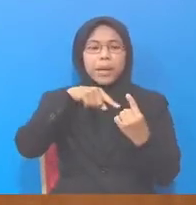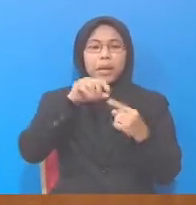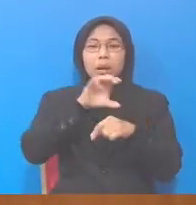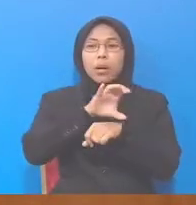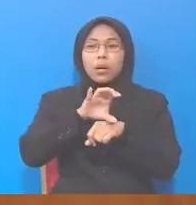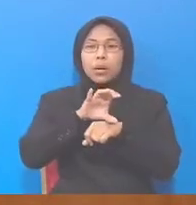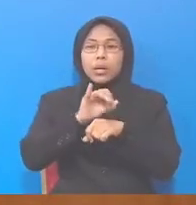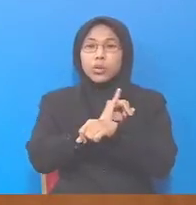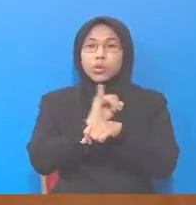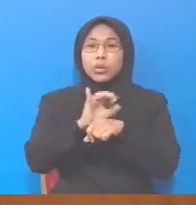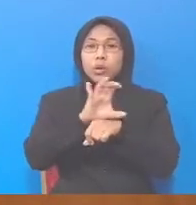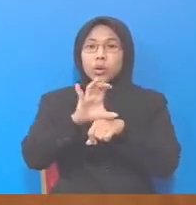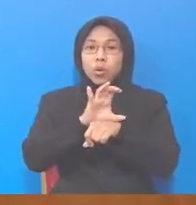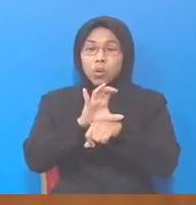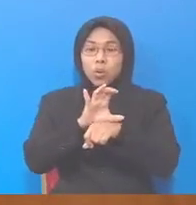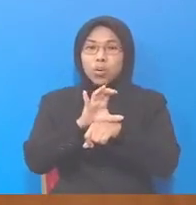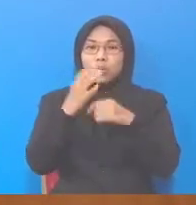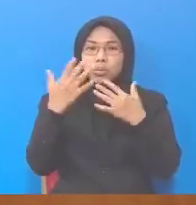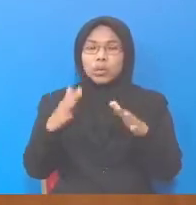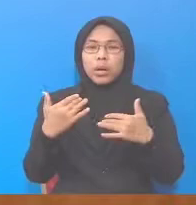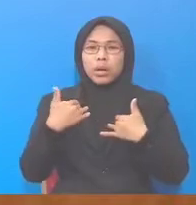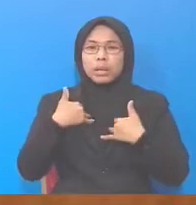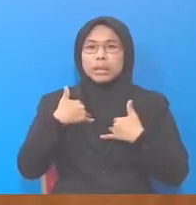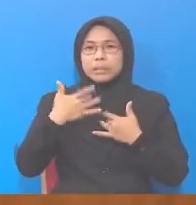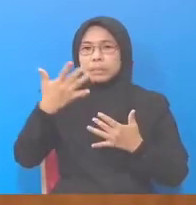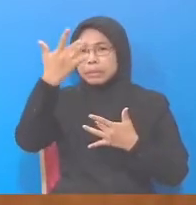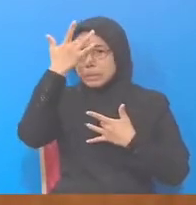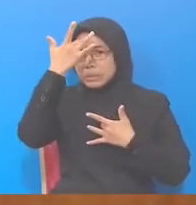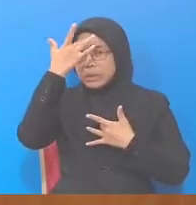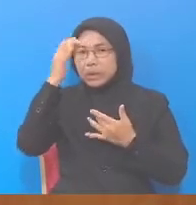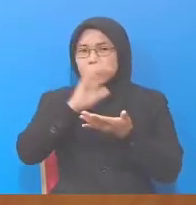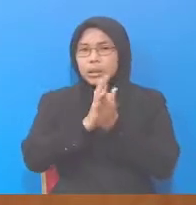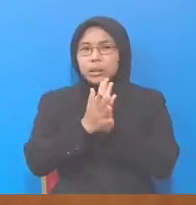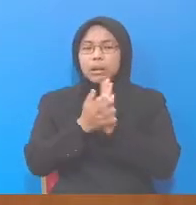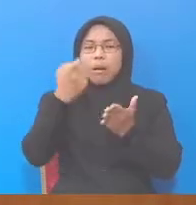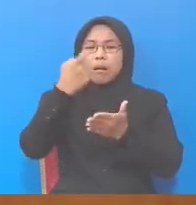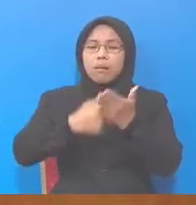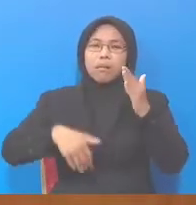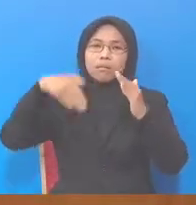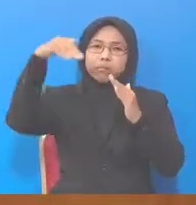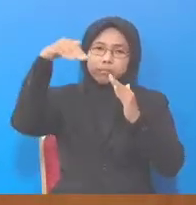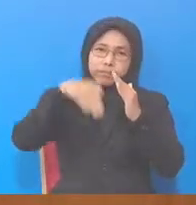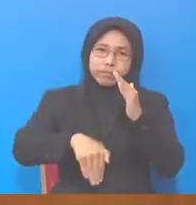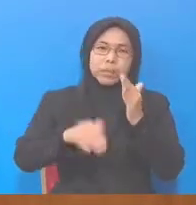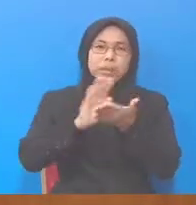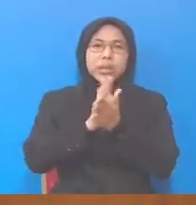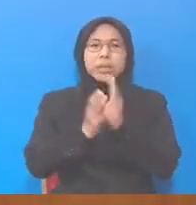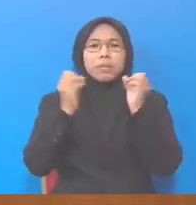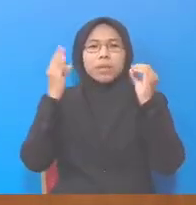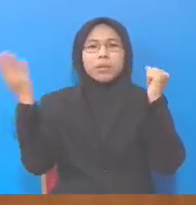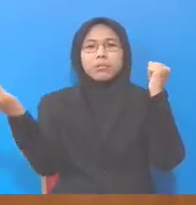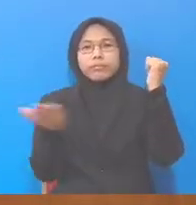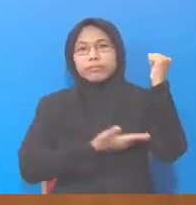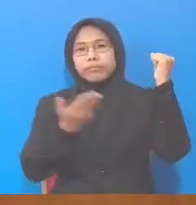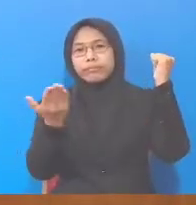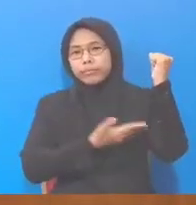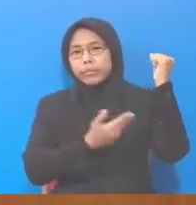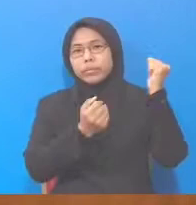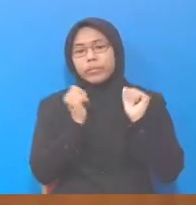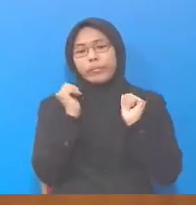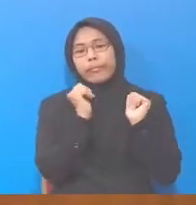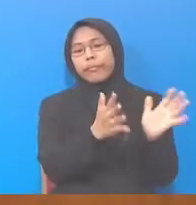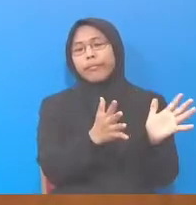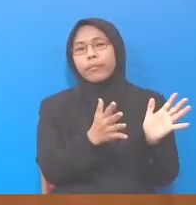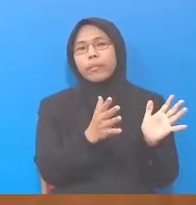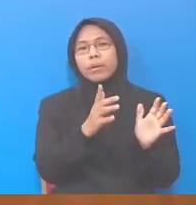Pokoke industri Koko diserang oleh penyakit harga Koko merudung lama yang telah menebang dan meninggalkan